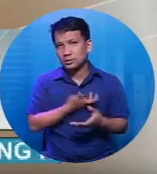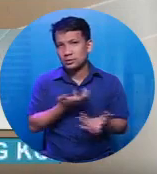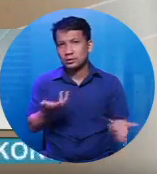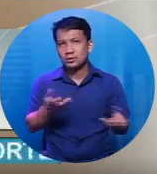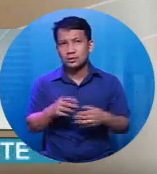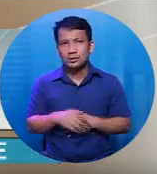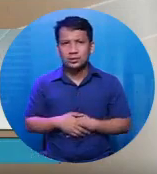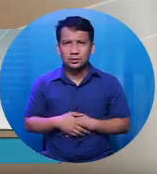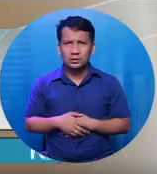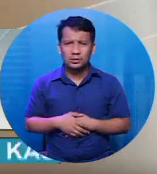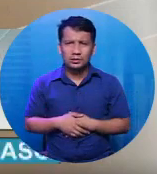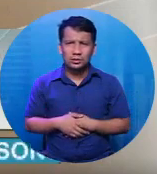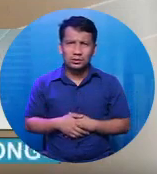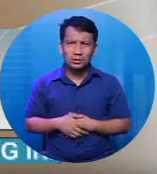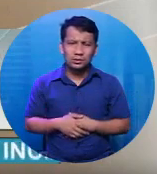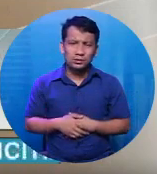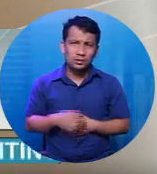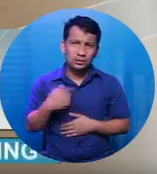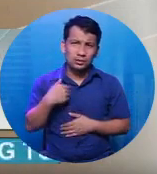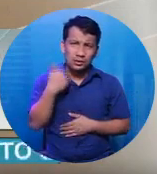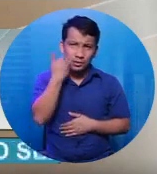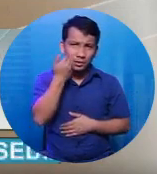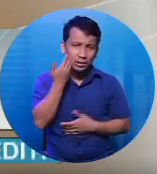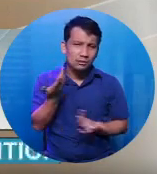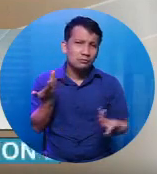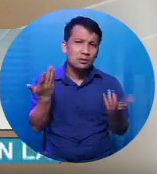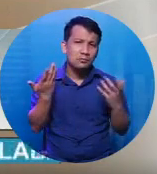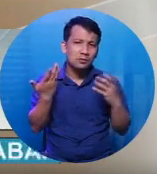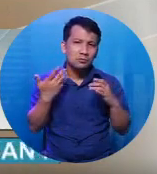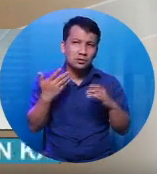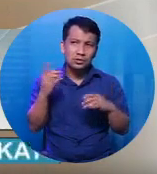Parang gustong-gusto niya talagang mapahiya, sir, eh.